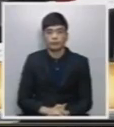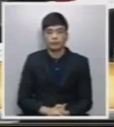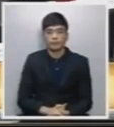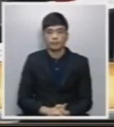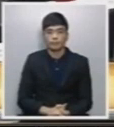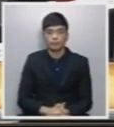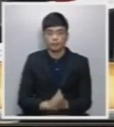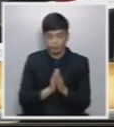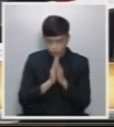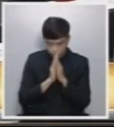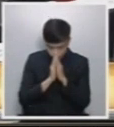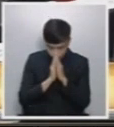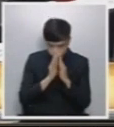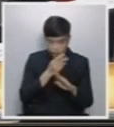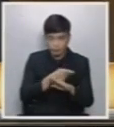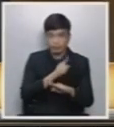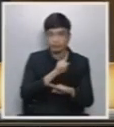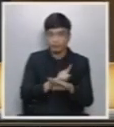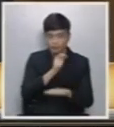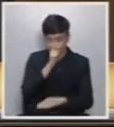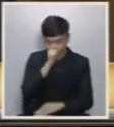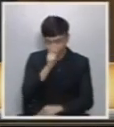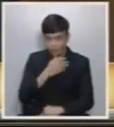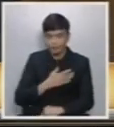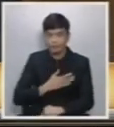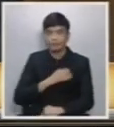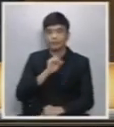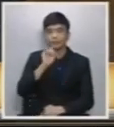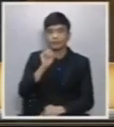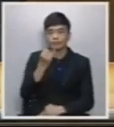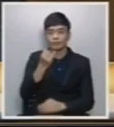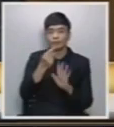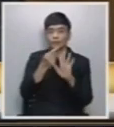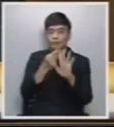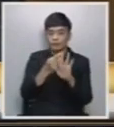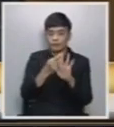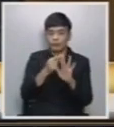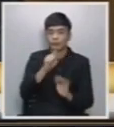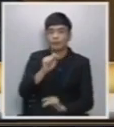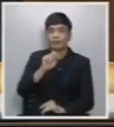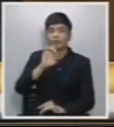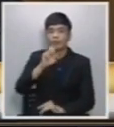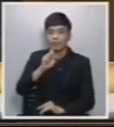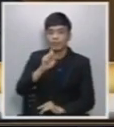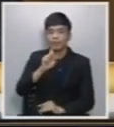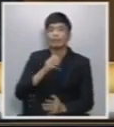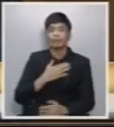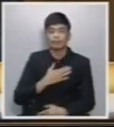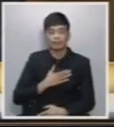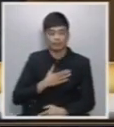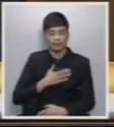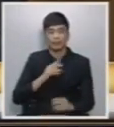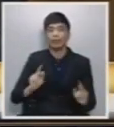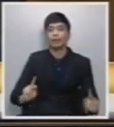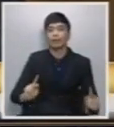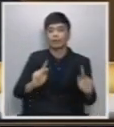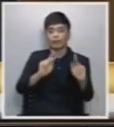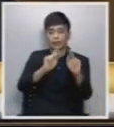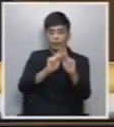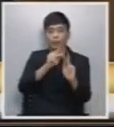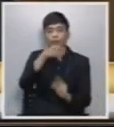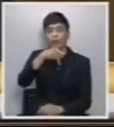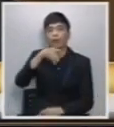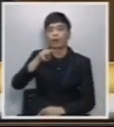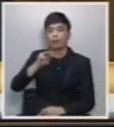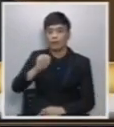กราบเรียนท่านประธานที่เคารพครับกระผมจุติไกรฤกษ์รัฐมนตรีว่าการกระทรวงการพัฒนาสังคมและความมั่นคงของมนุ